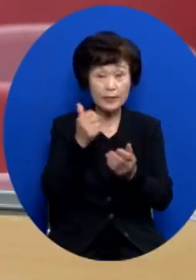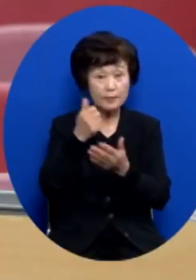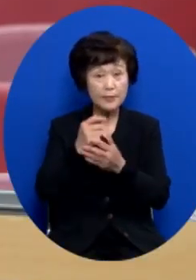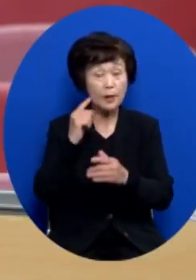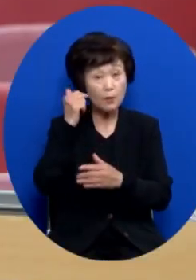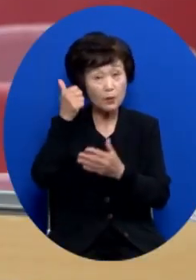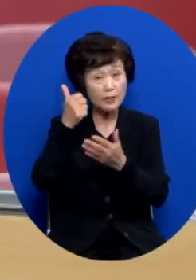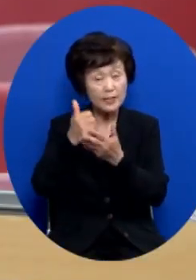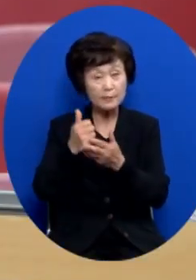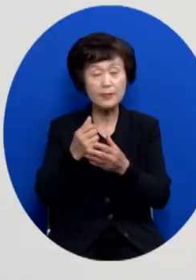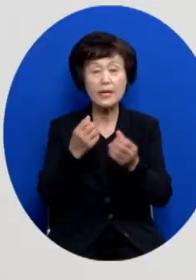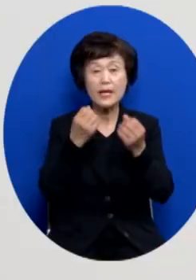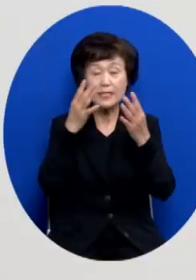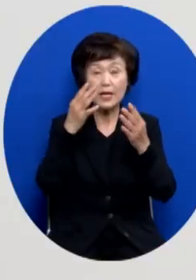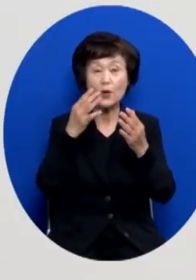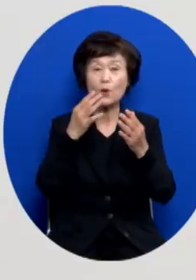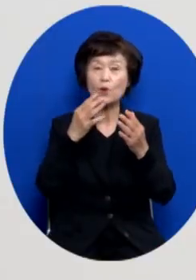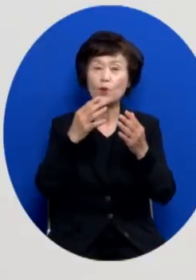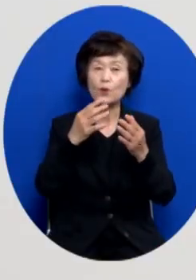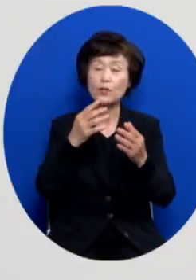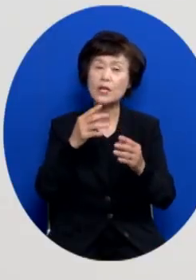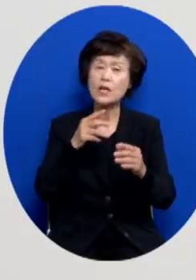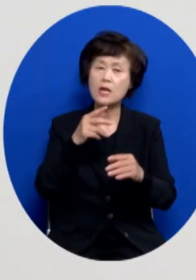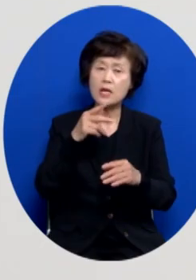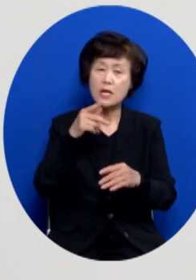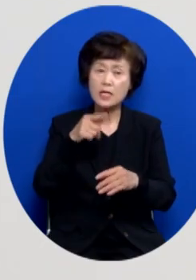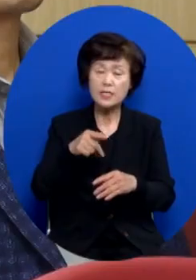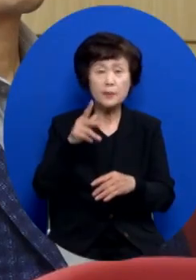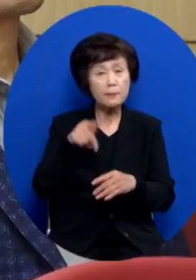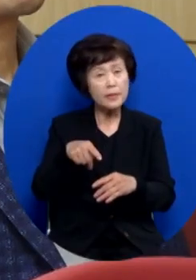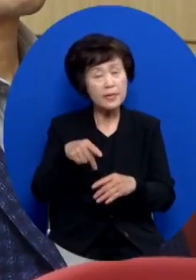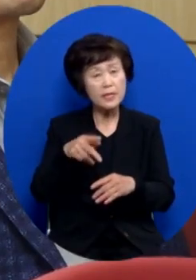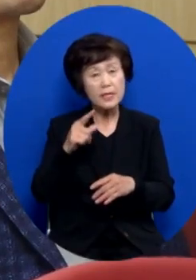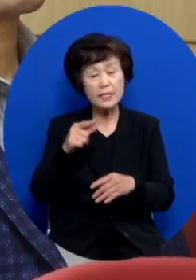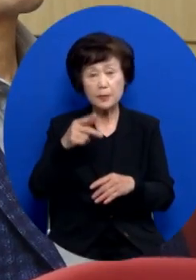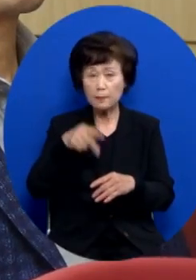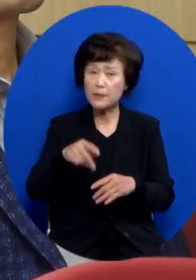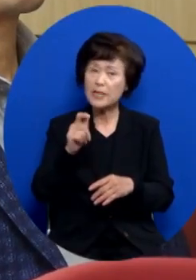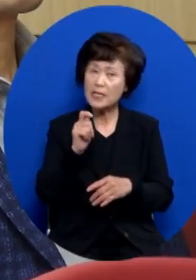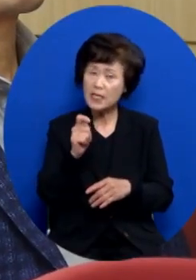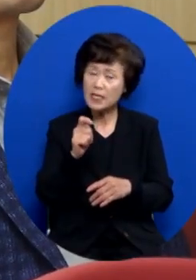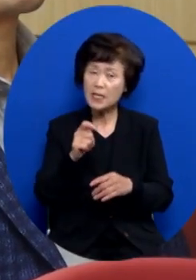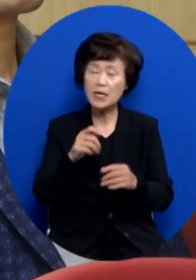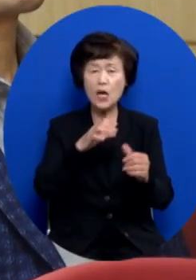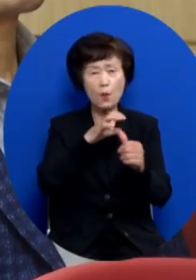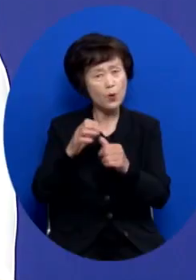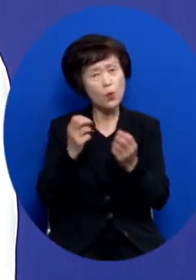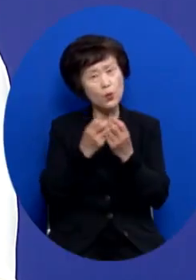챗 GPT를 목회적으로 어떻게 해석하고 사용할 것인지에 대한 특강을 진행했습니다.